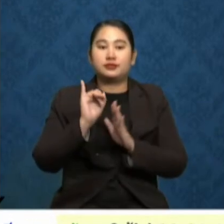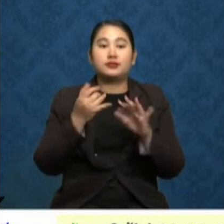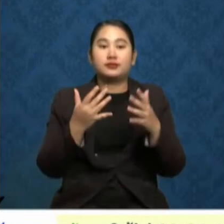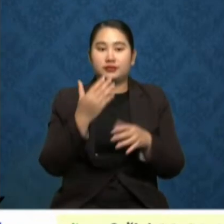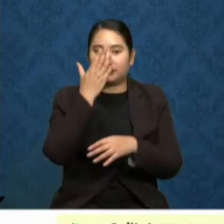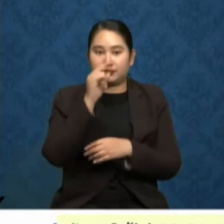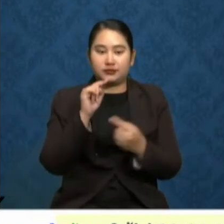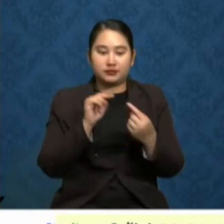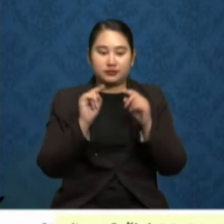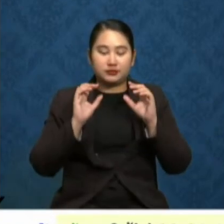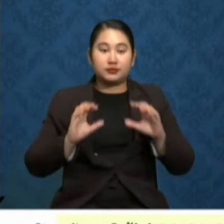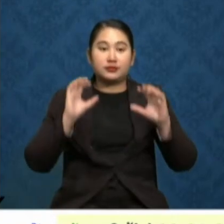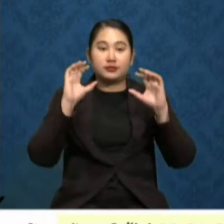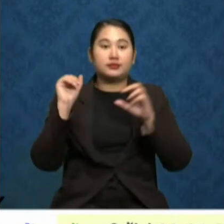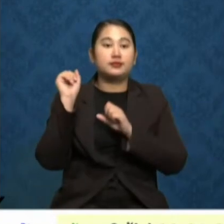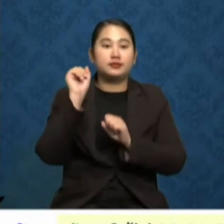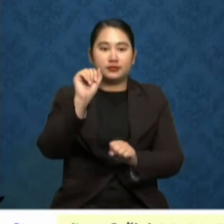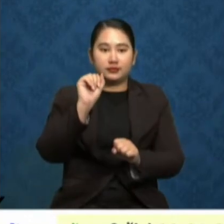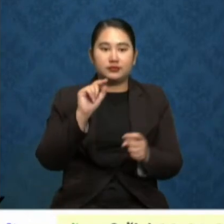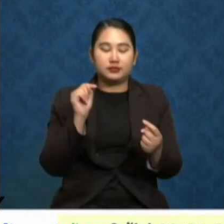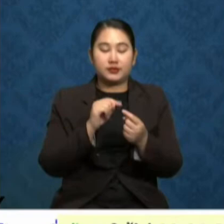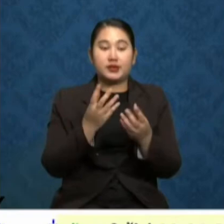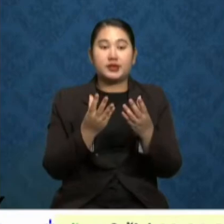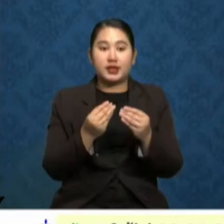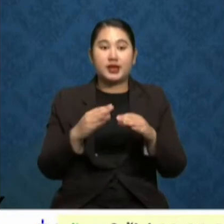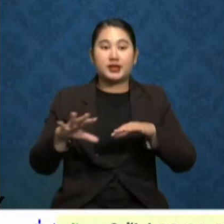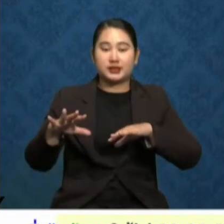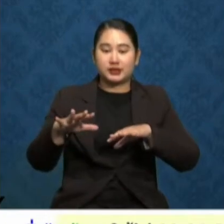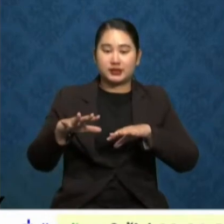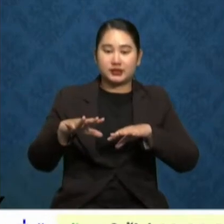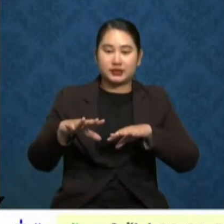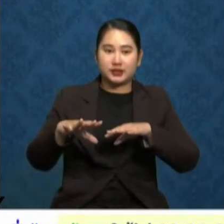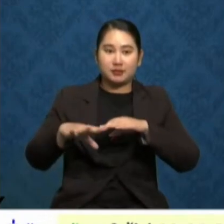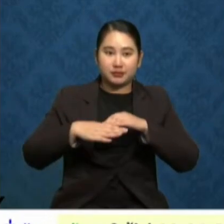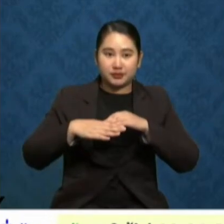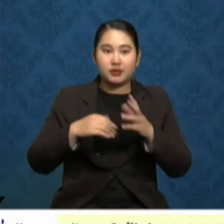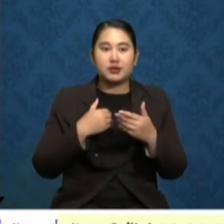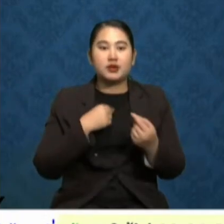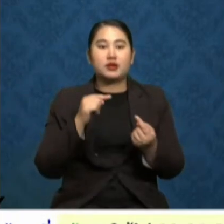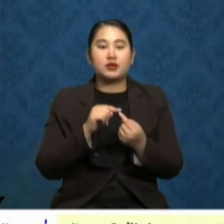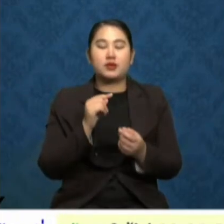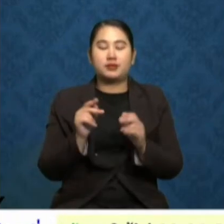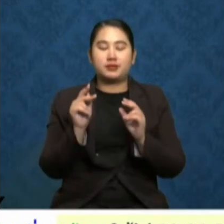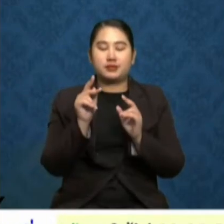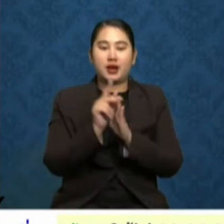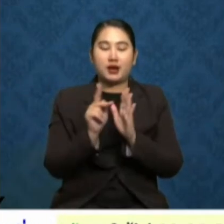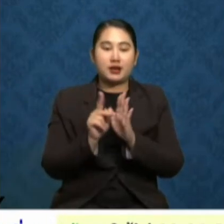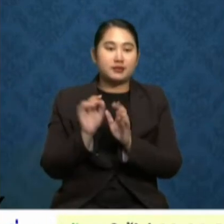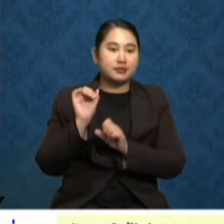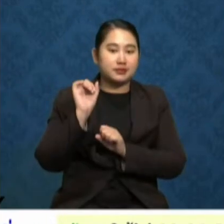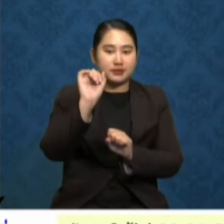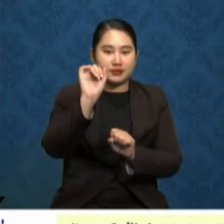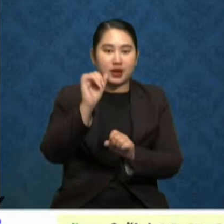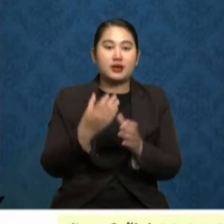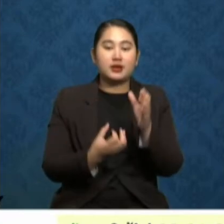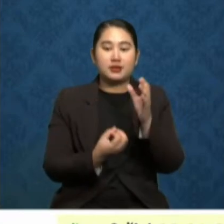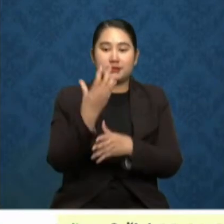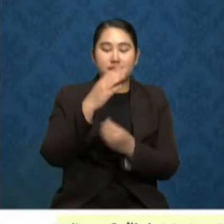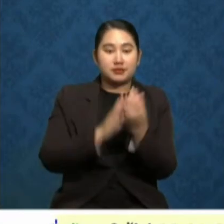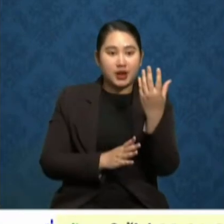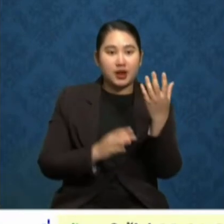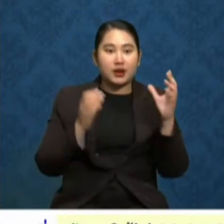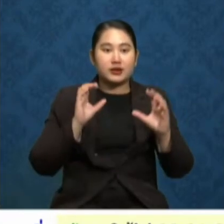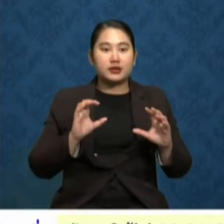เพระรัฐบาลมีการประกาศพื้ที่ทบซ้อนบ้างไม่วาจะเป็อุยาลแ่งชาติ ป่าสงวนหรอแม้แต